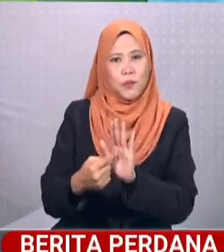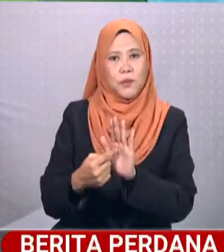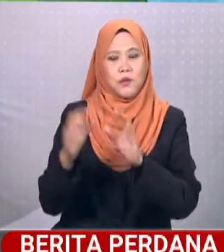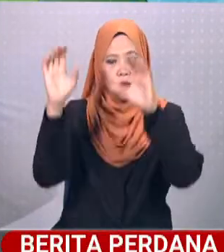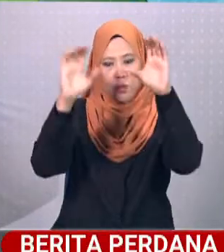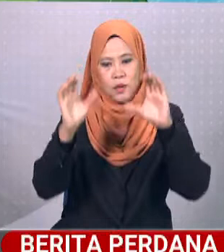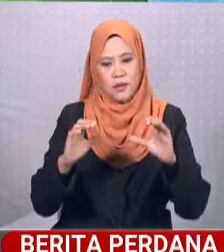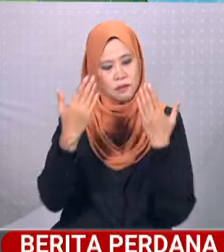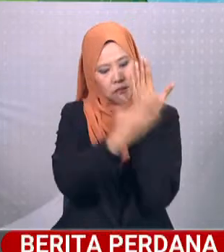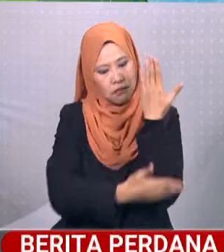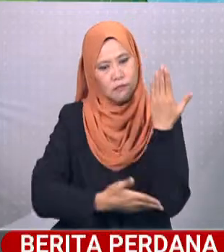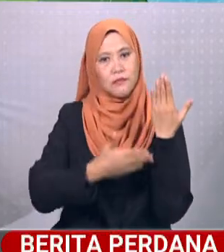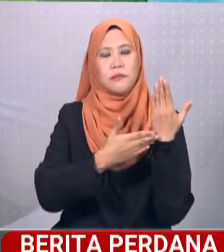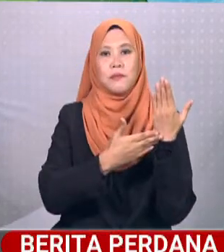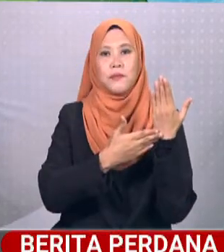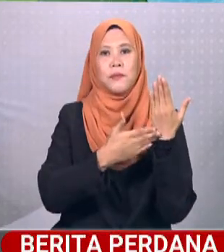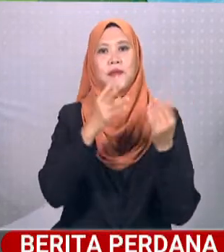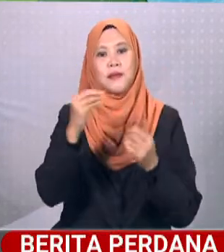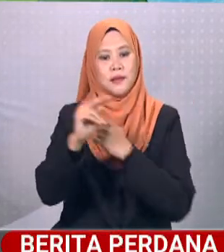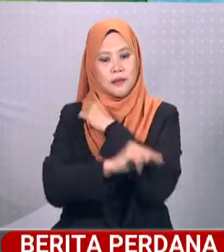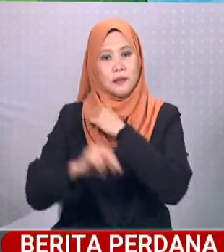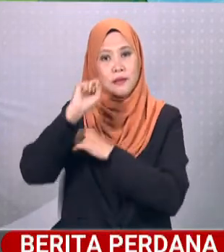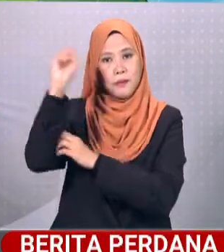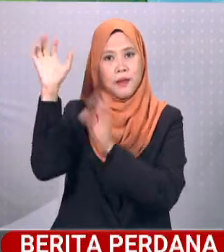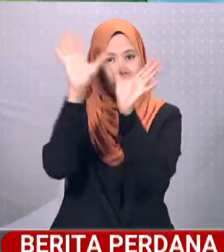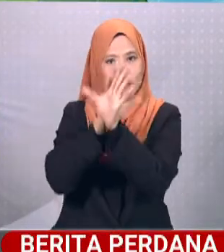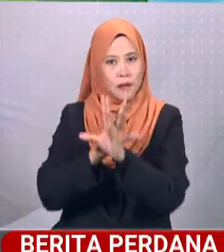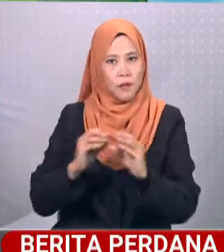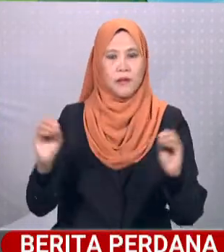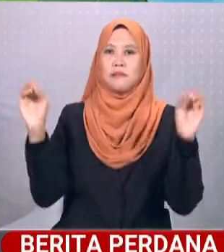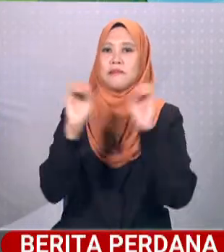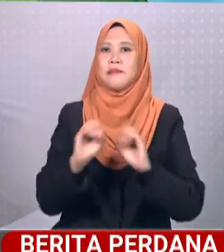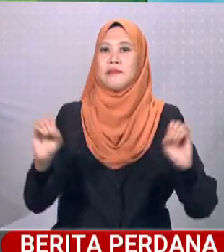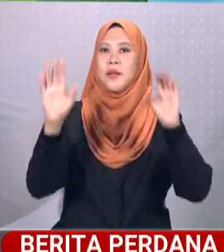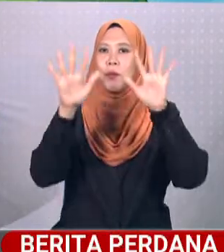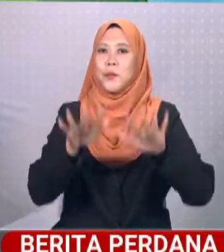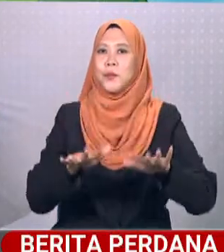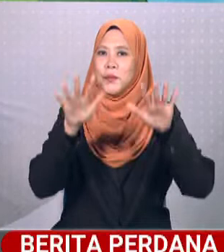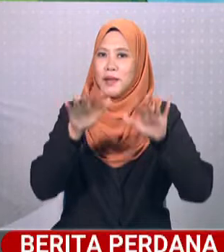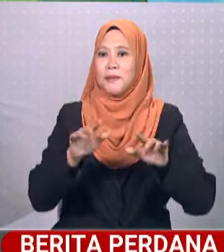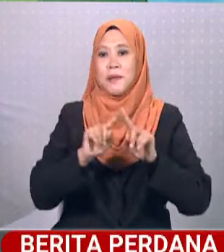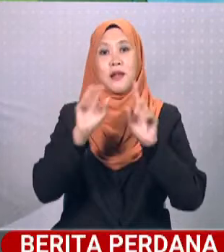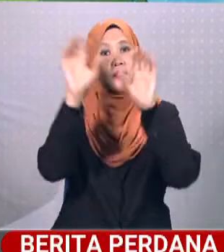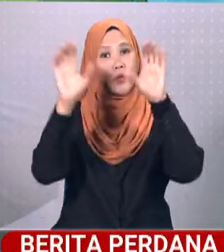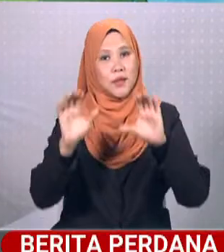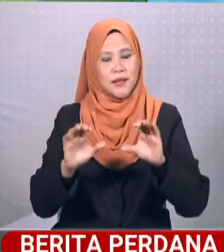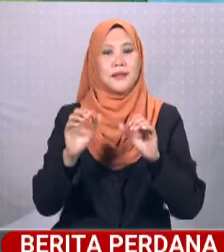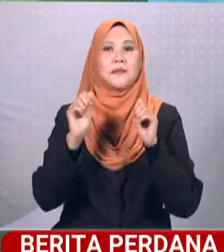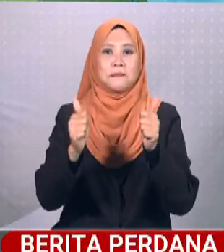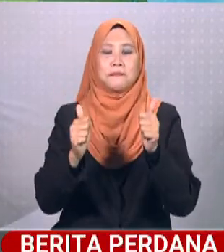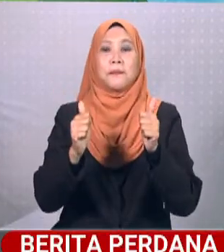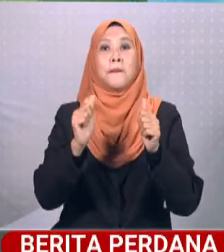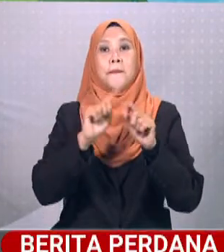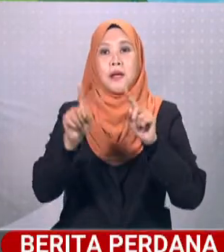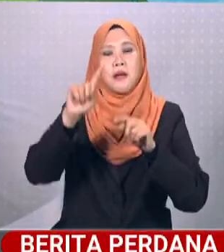di seluruh semenanjung Malaysia dan juga di negeri Sabah dan Sarawak adalah tiada hujan dan keadaan cuaca adalah baik. Kecuali ribut petir